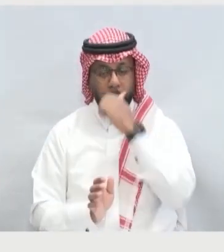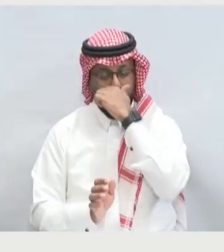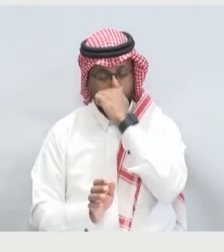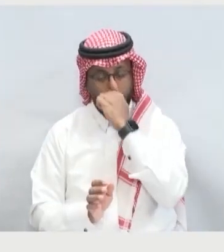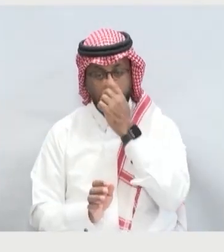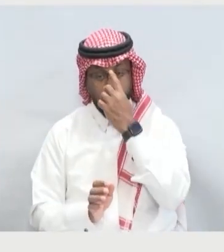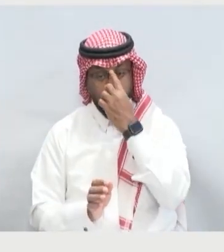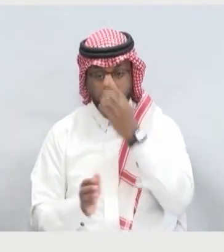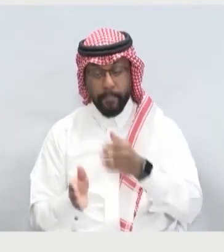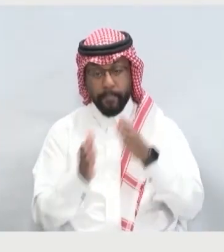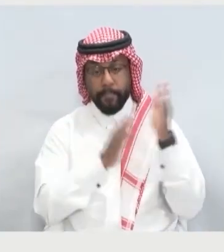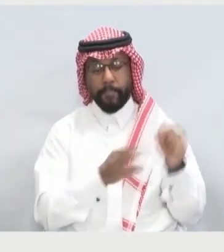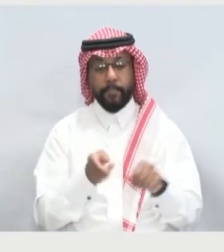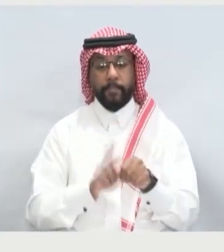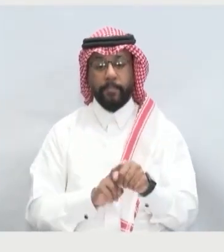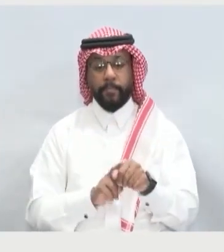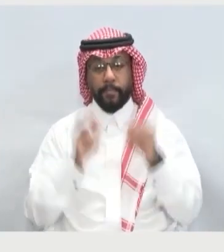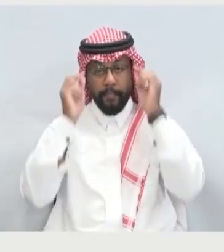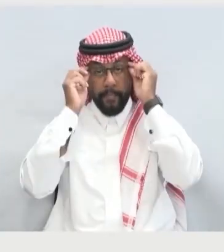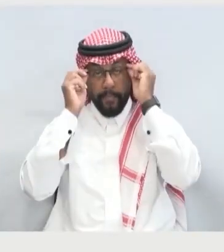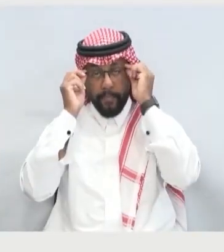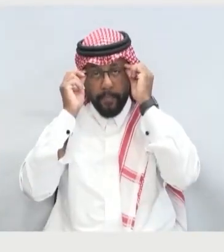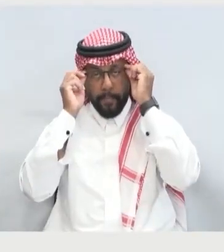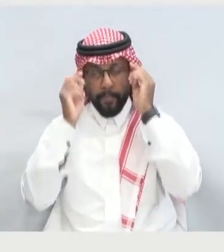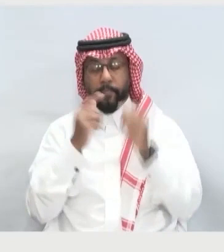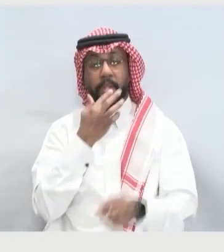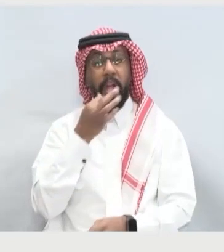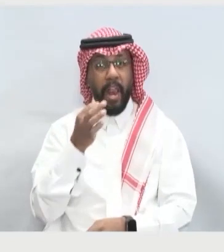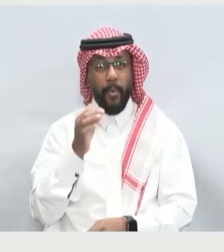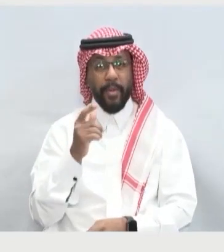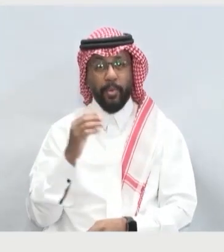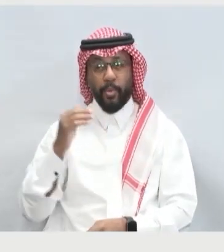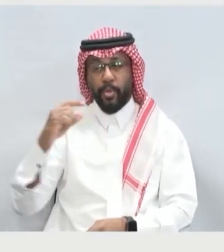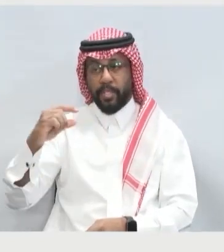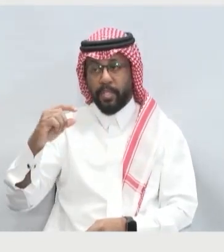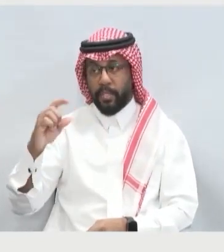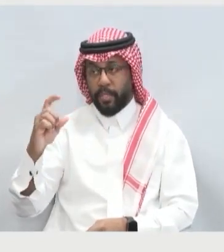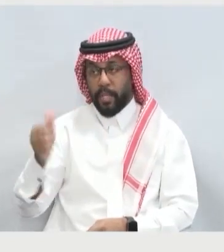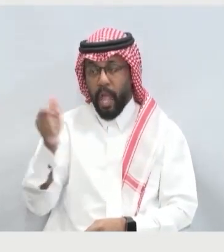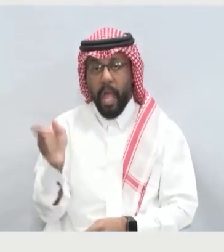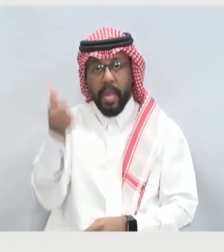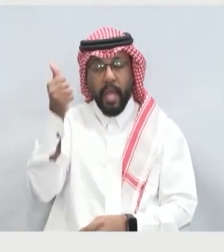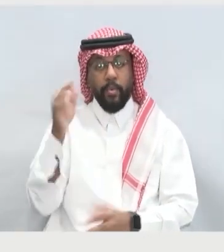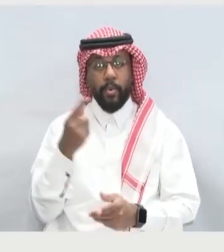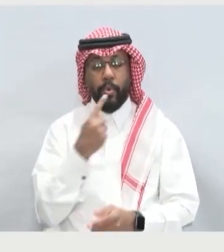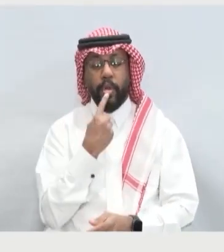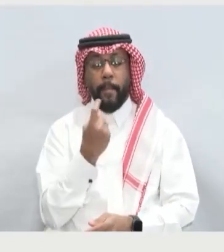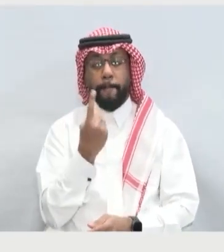الاجل نعود لمثال متجر دانا ذكرنا انه قد استثمر بقيمه ملون